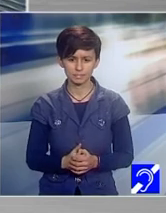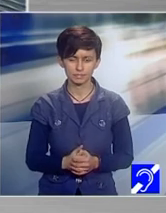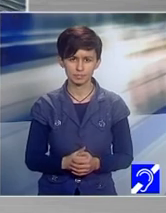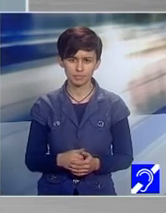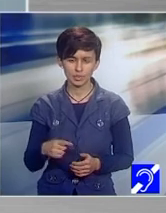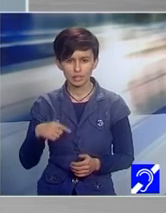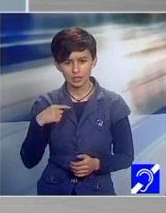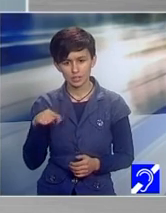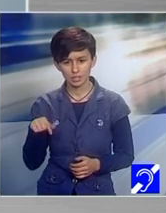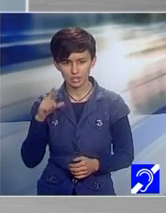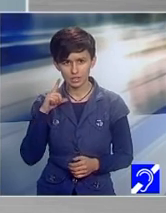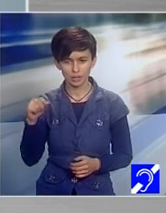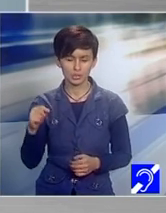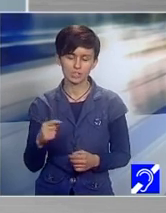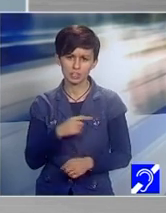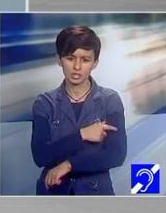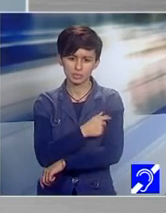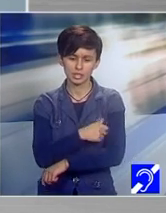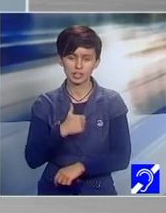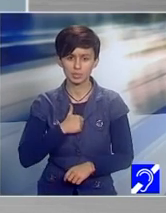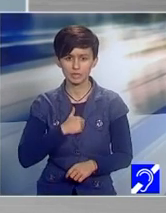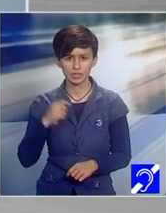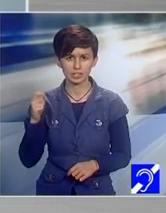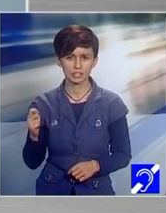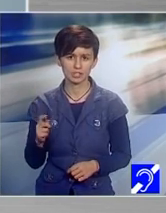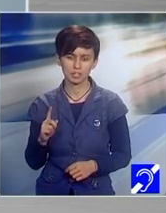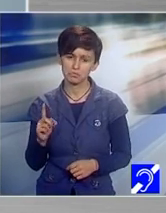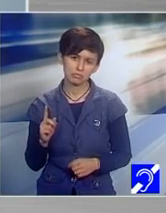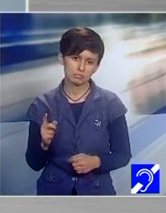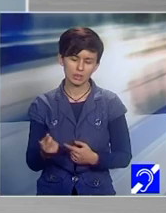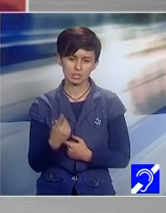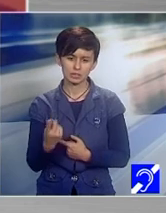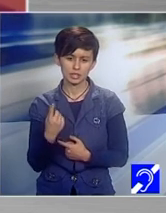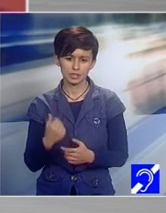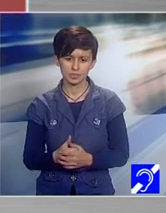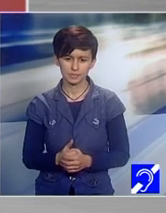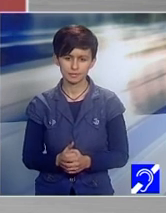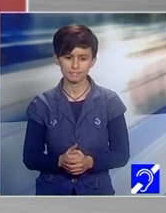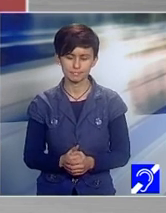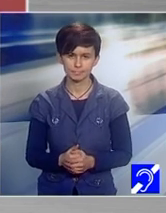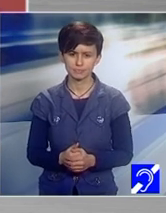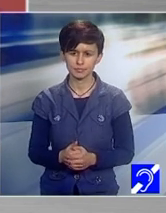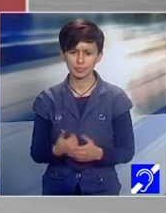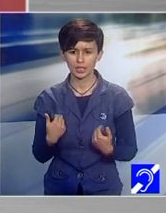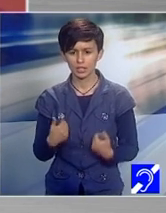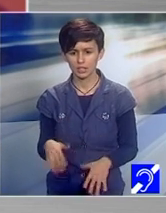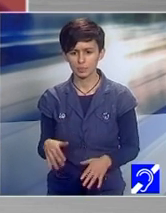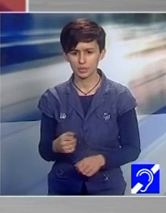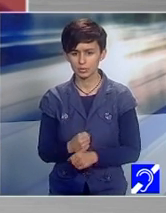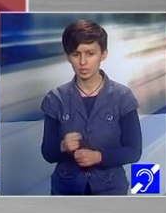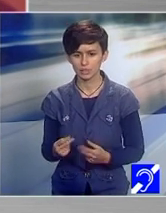la spitalele private din țară, care s-au deschis, nu? Da, au plecat și au plecat și zile, da, am pierdut. Au mers și către